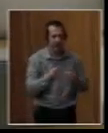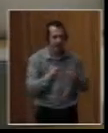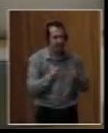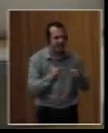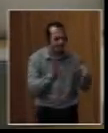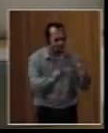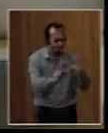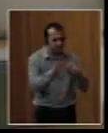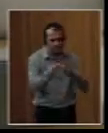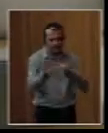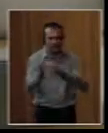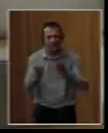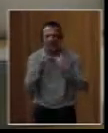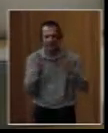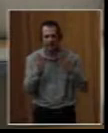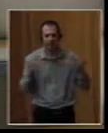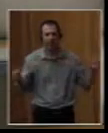ερημένη.